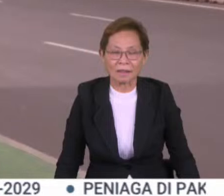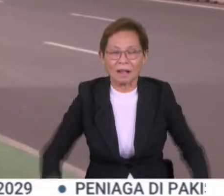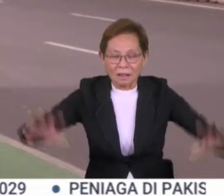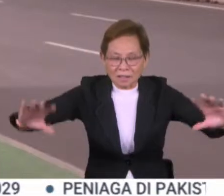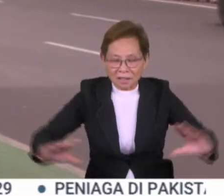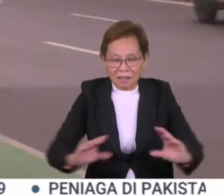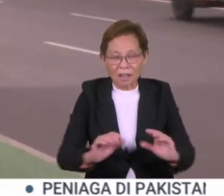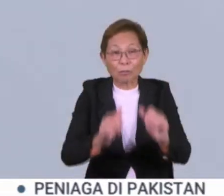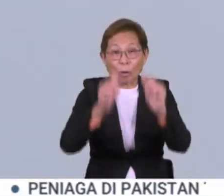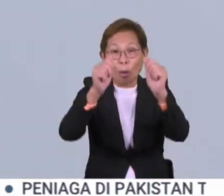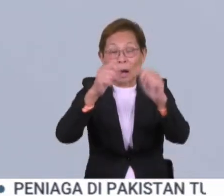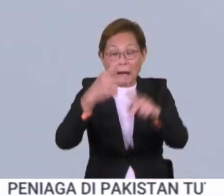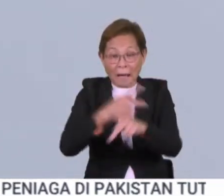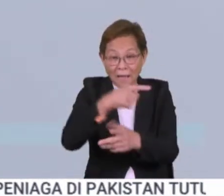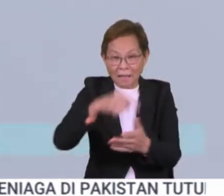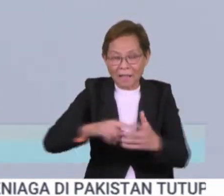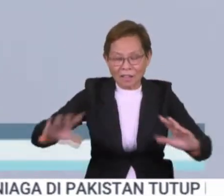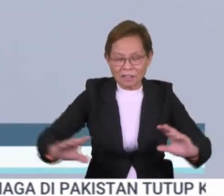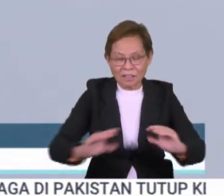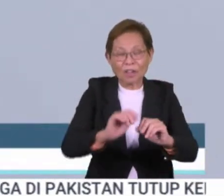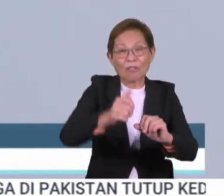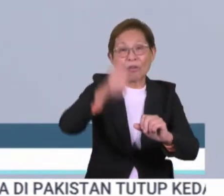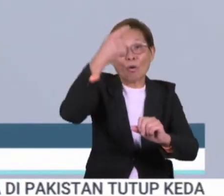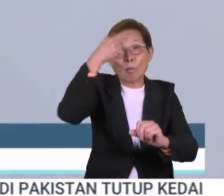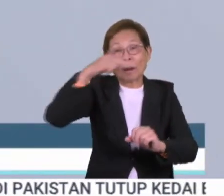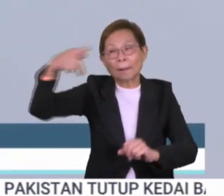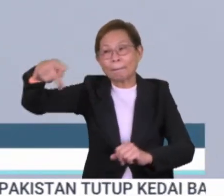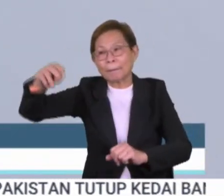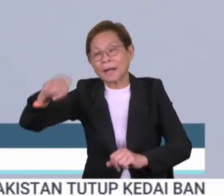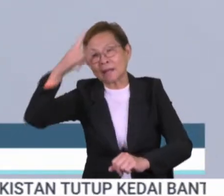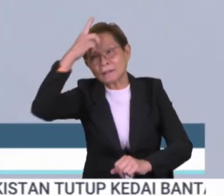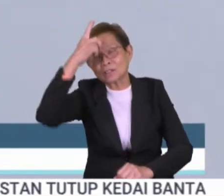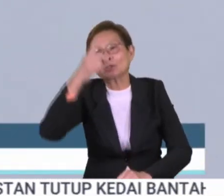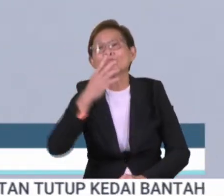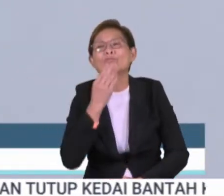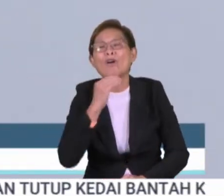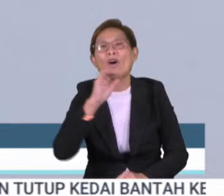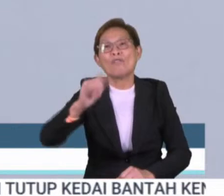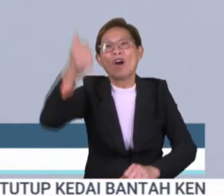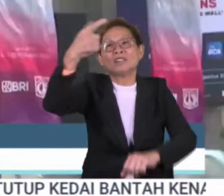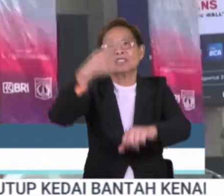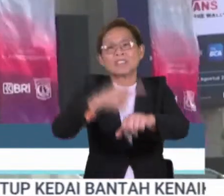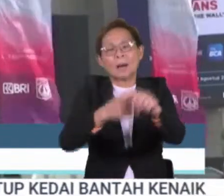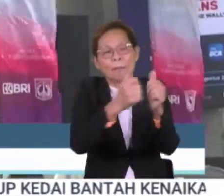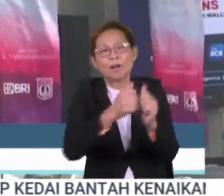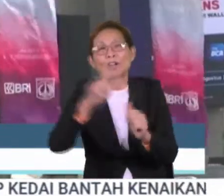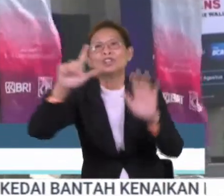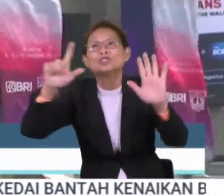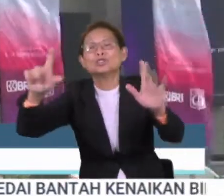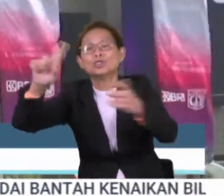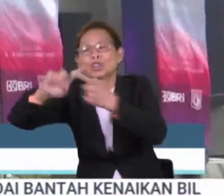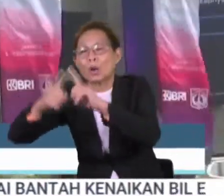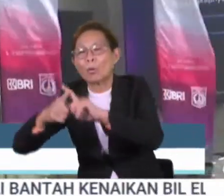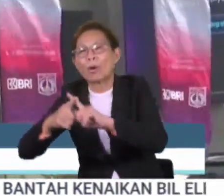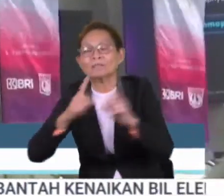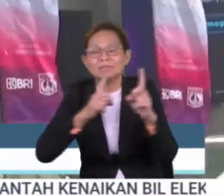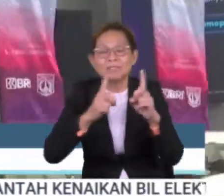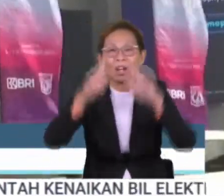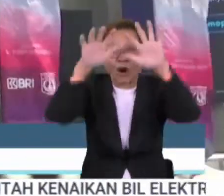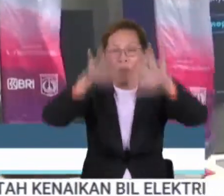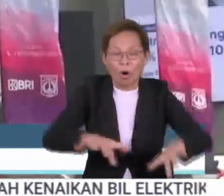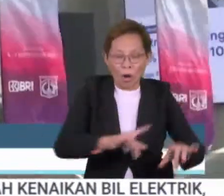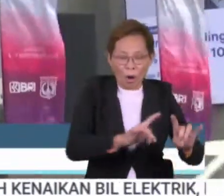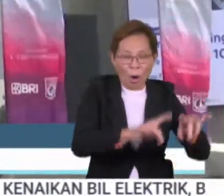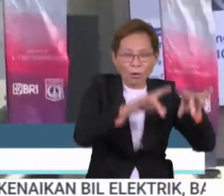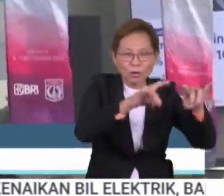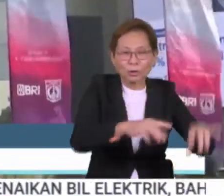Sidang kemuncak kali ini merupakan sidang pertama bagi Perdana Menteri Datuk Seri Anwar Ibrahim bersama 7 rakan dialog ASEAN iaitu